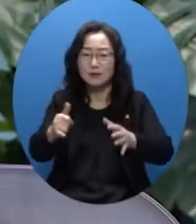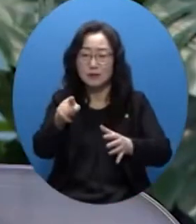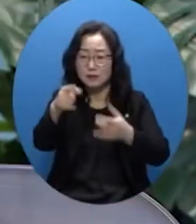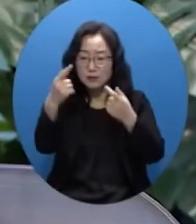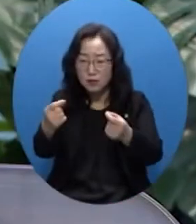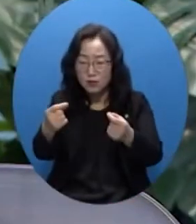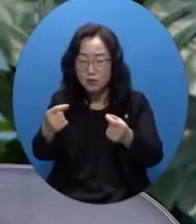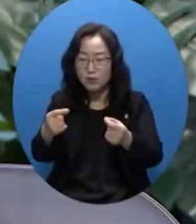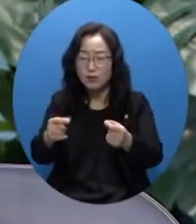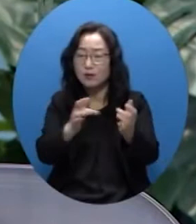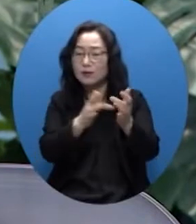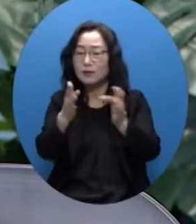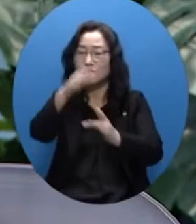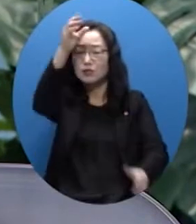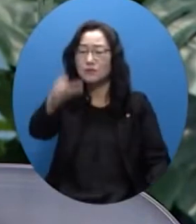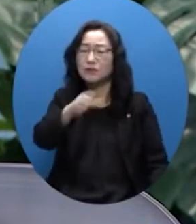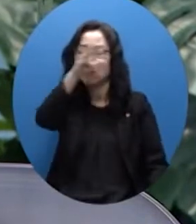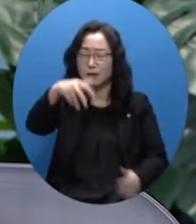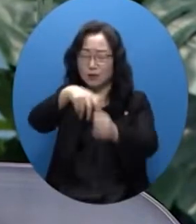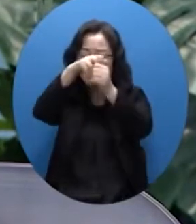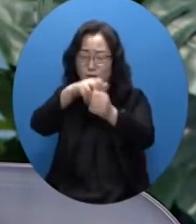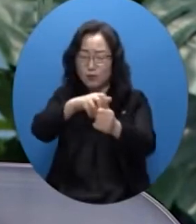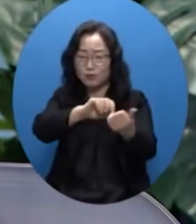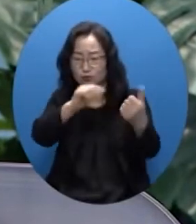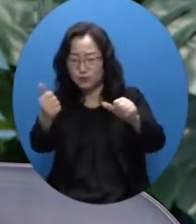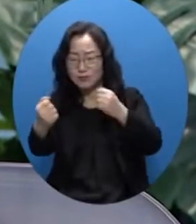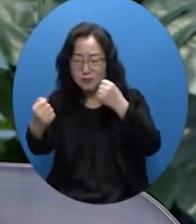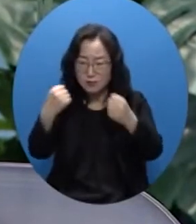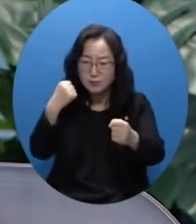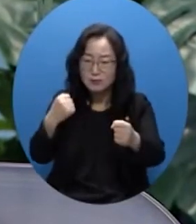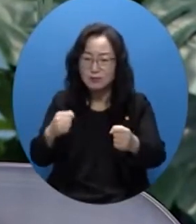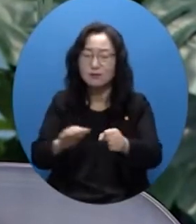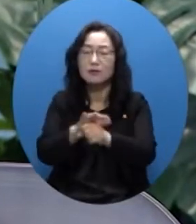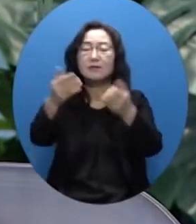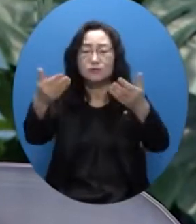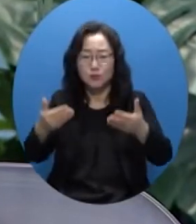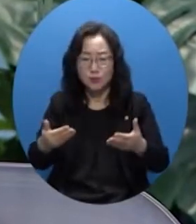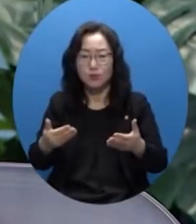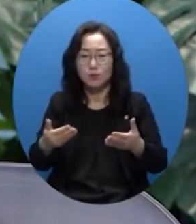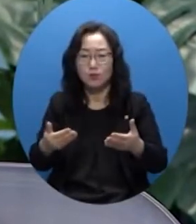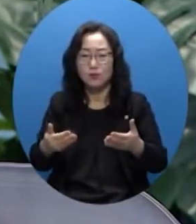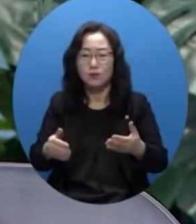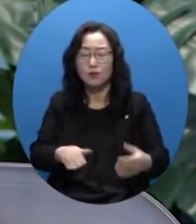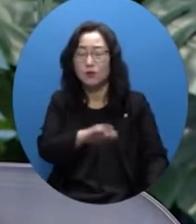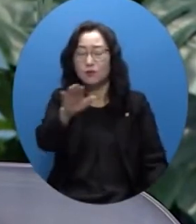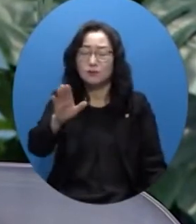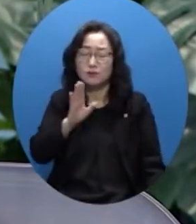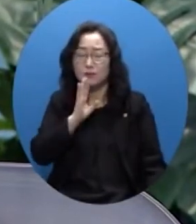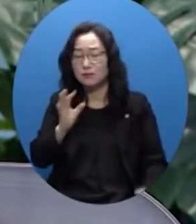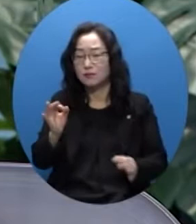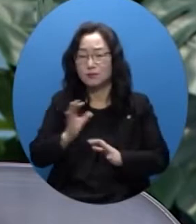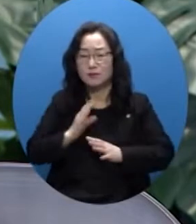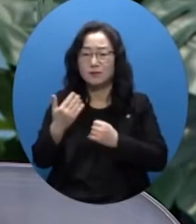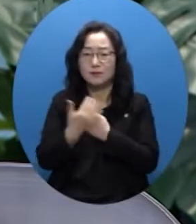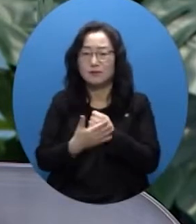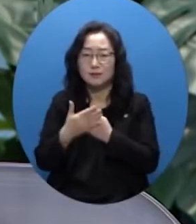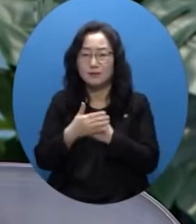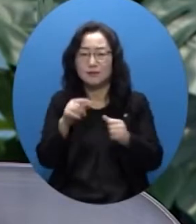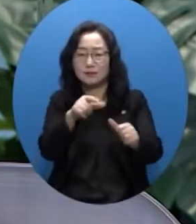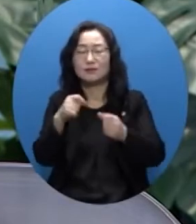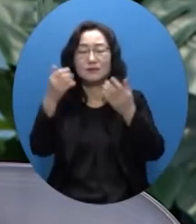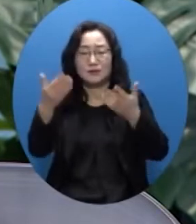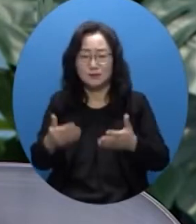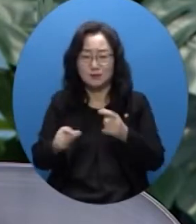예 집을 십자가 달려 죽게 권유를 사라지기 때문에 우리가 그 돌란 그대로 예수 믿고 골 맞고